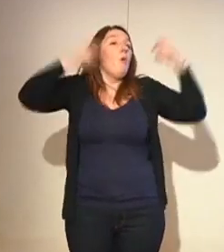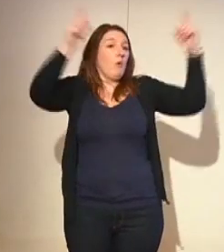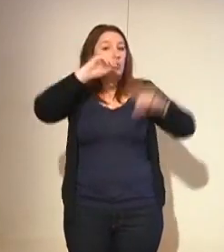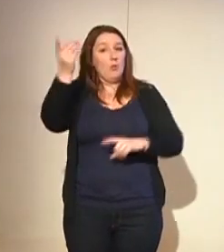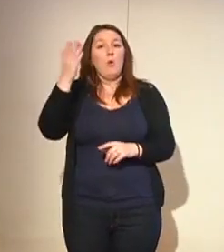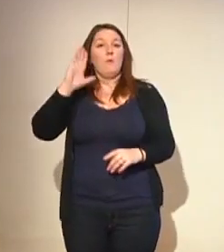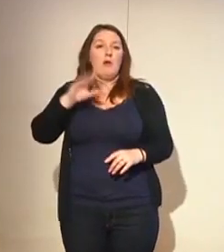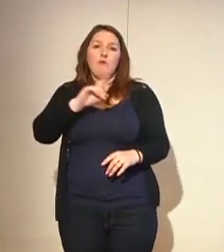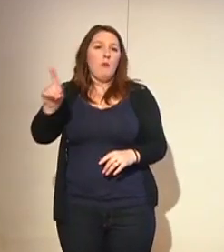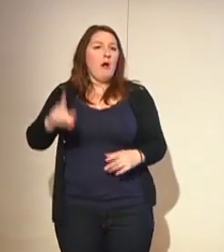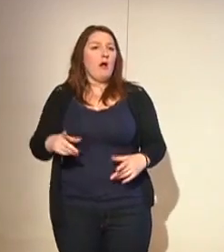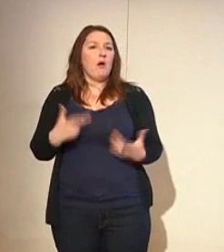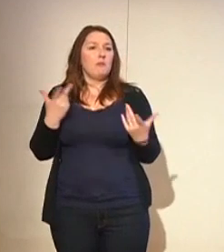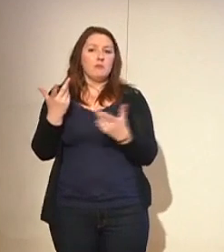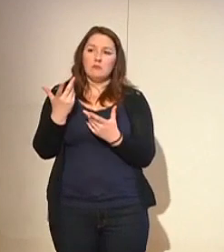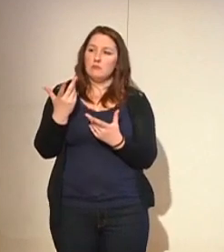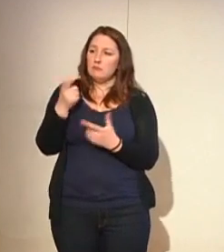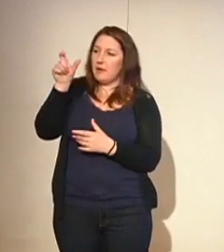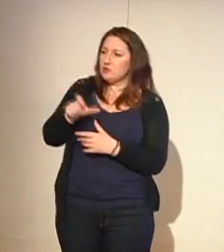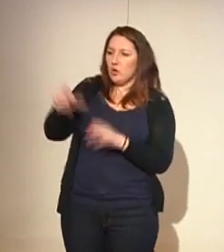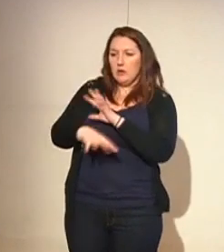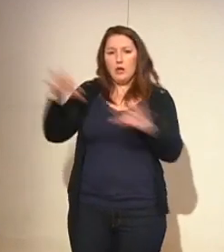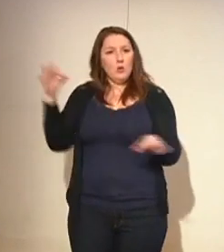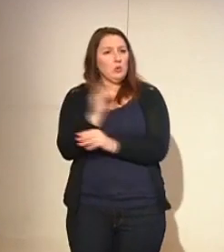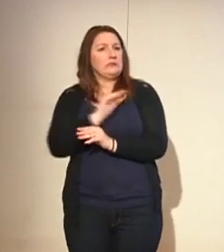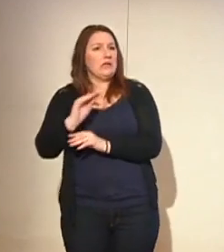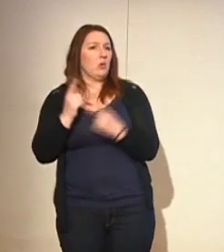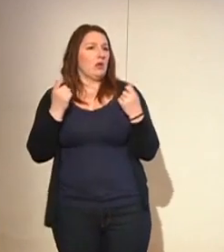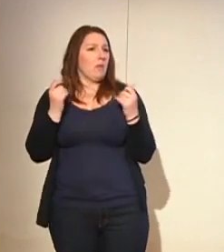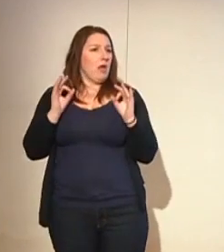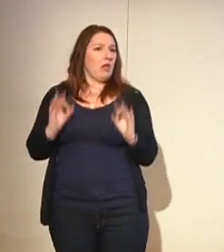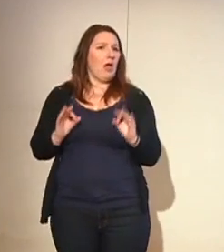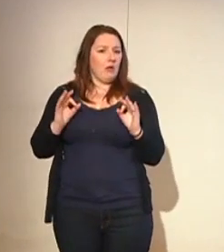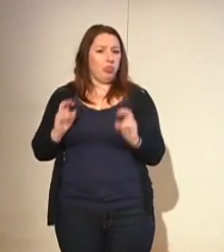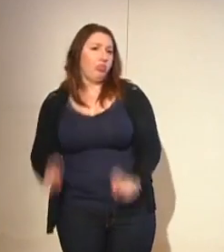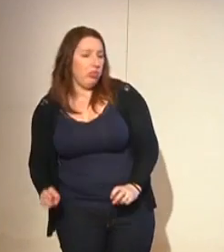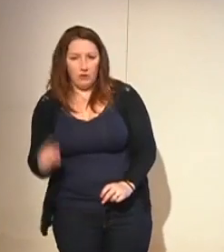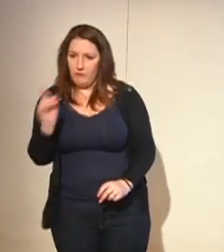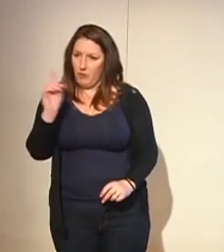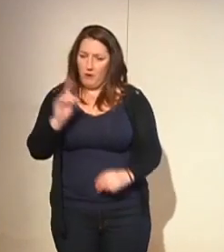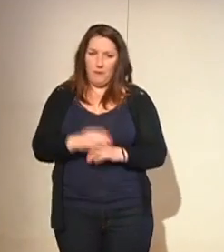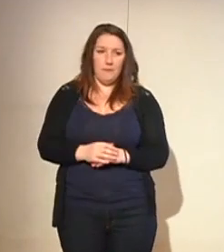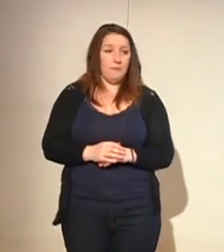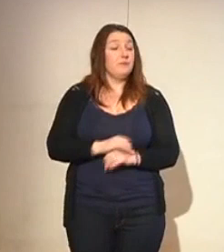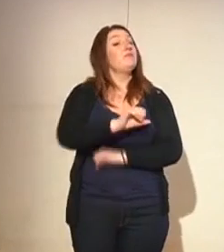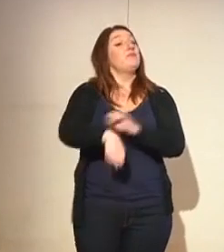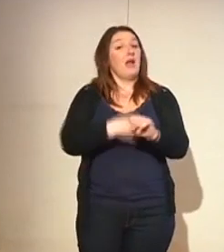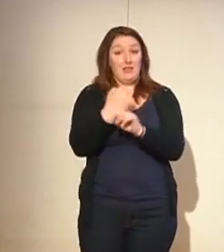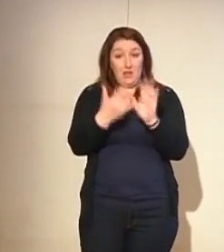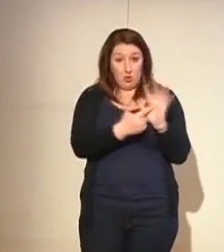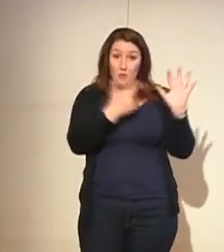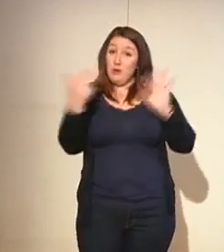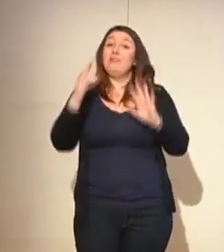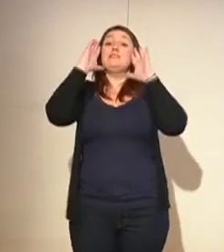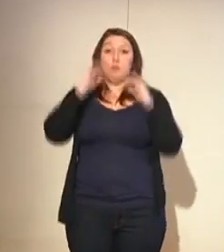se traduise par une dégradation de la sécurité matérielle de celles et ceux qui l'exercent c'est ce qui en 2008 avait amené